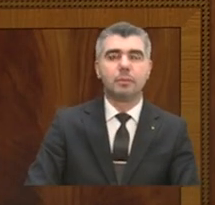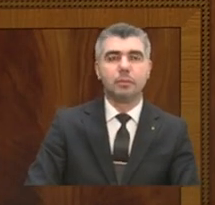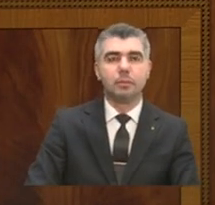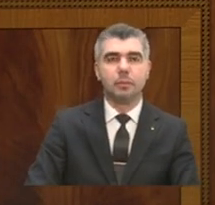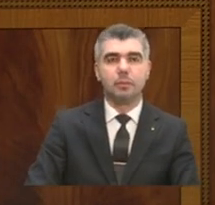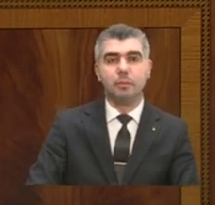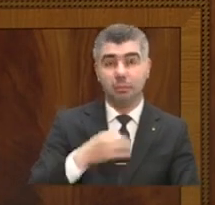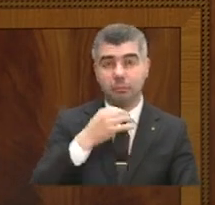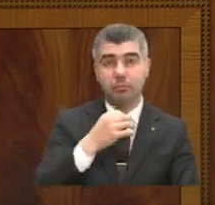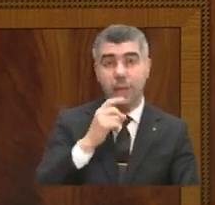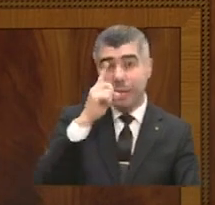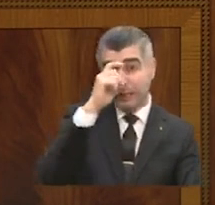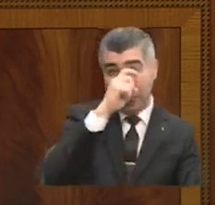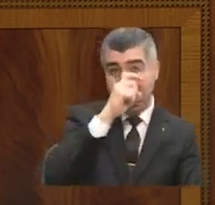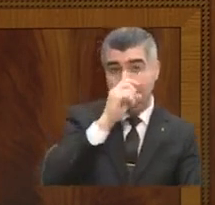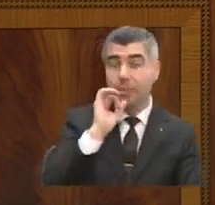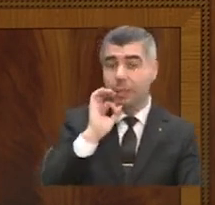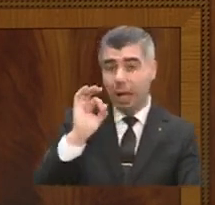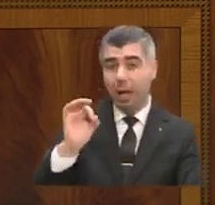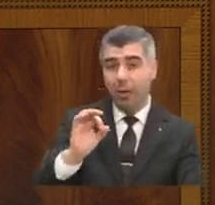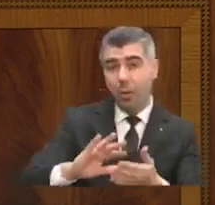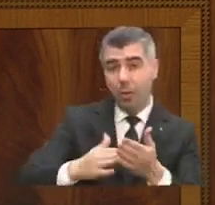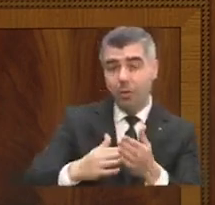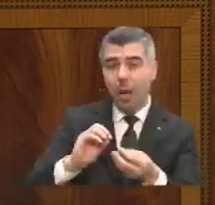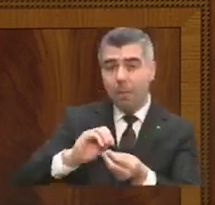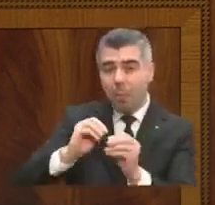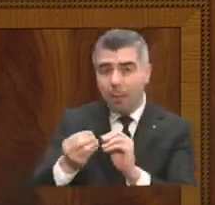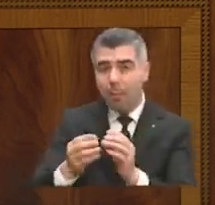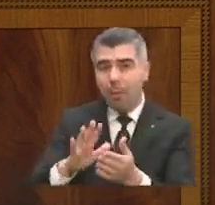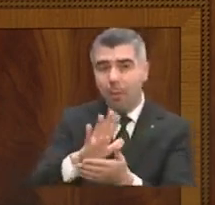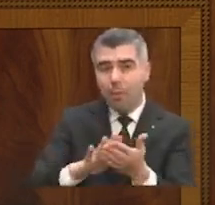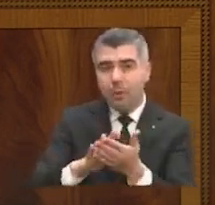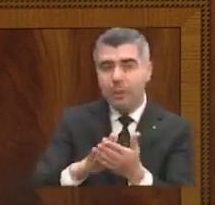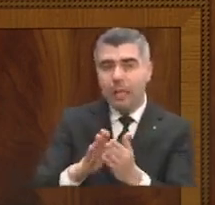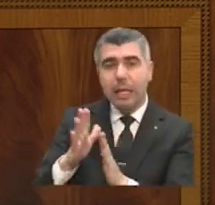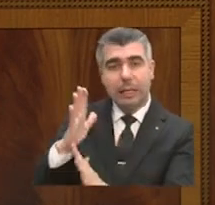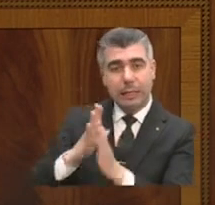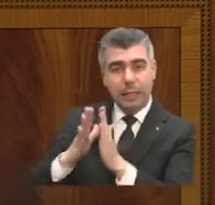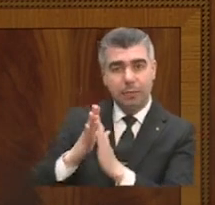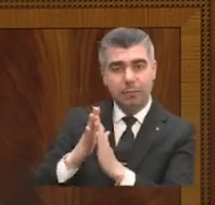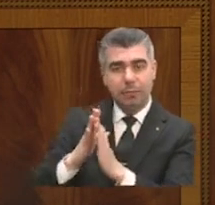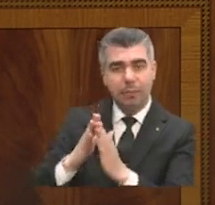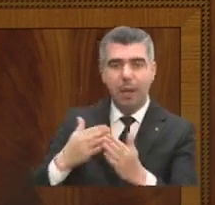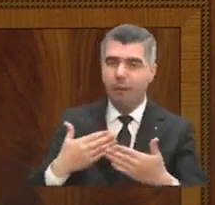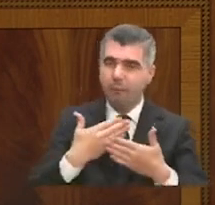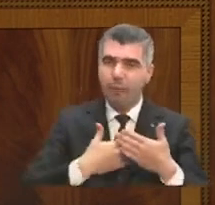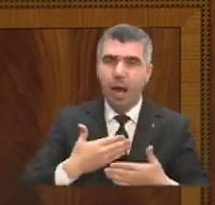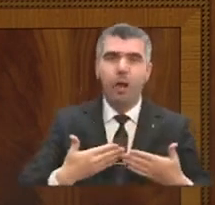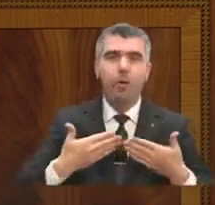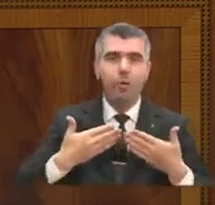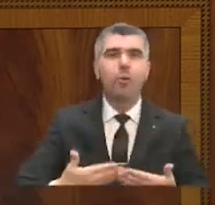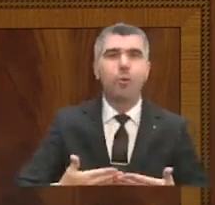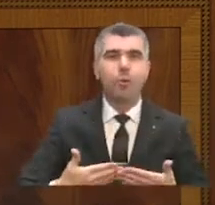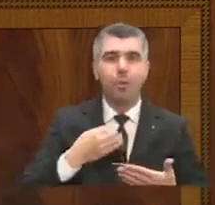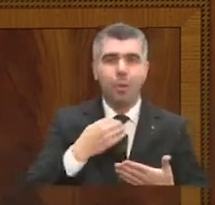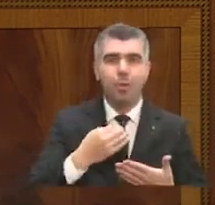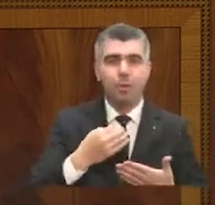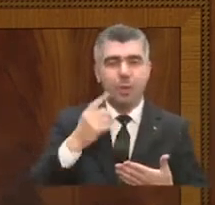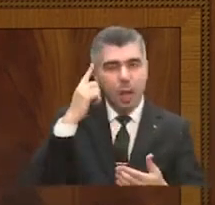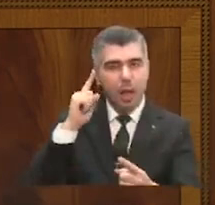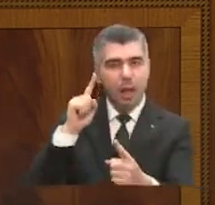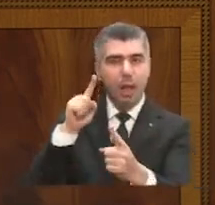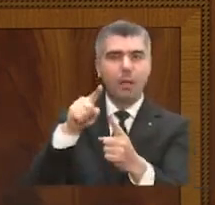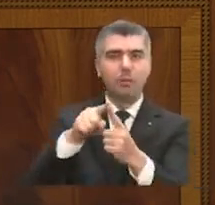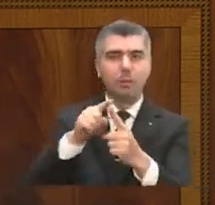وإذا كان من الصعب عليكم التخلص من هذه الطبيعة الاستعلائية فإنه يسعدنا أمام صحوة ضميركم